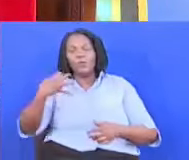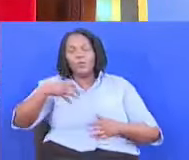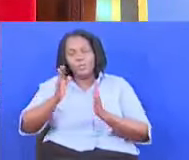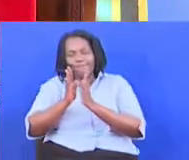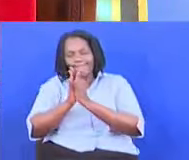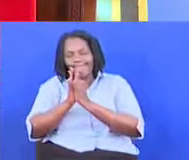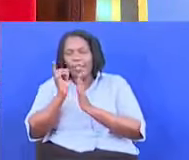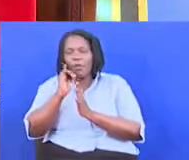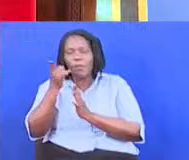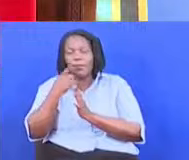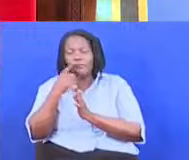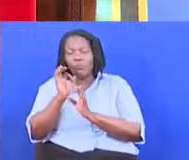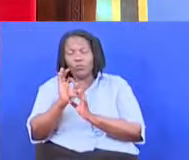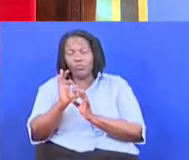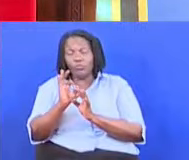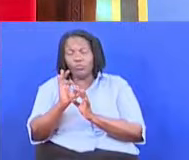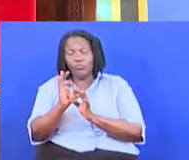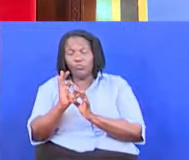Mheshimiwa,